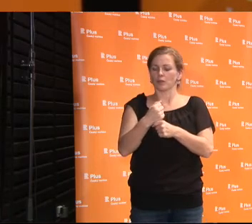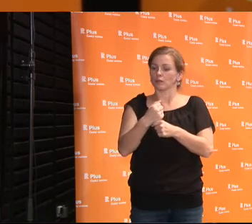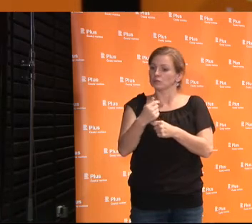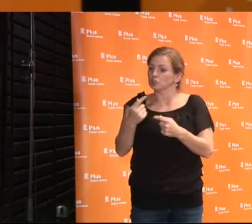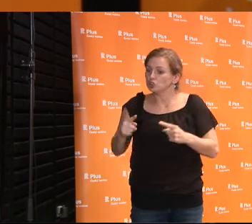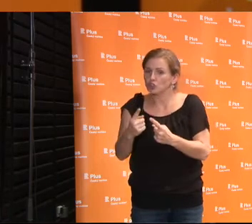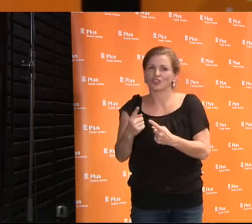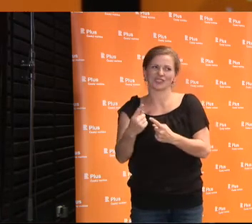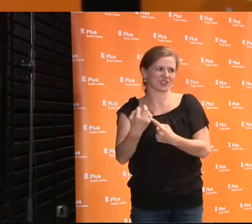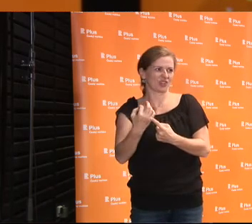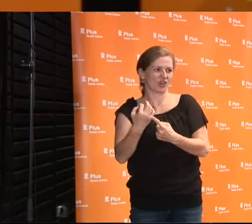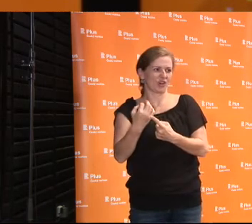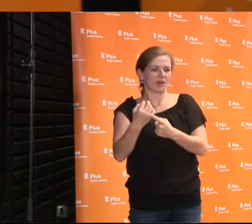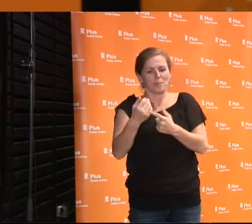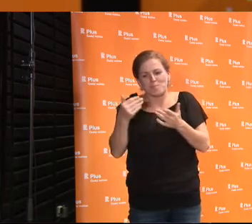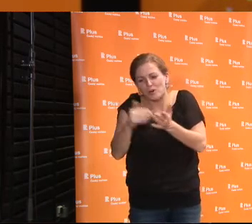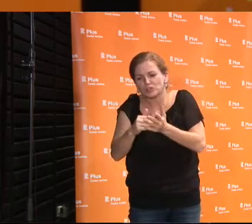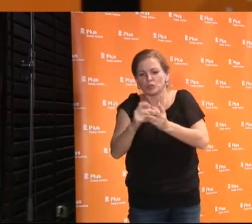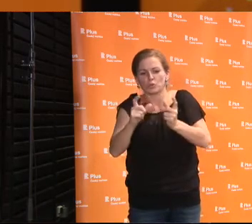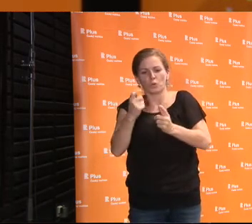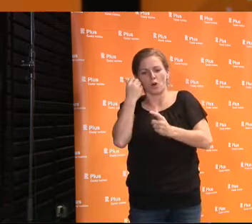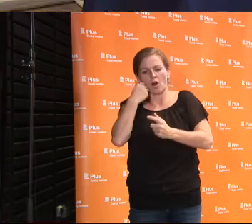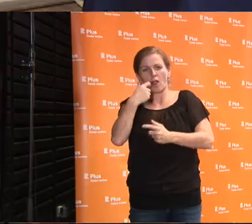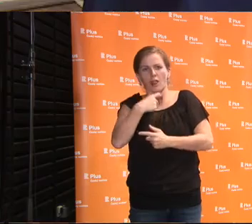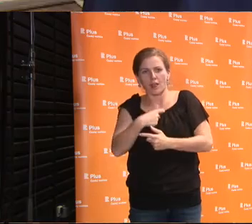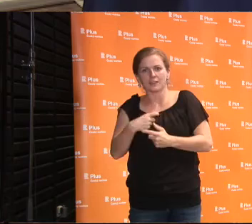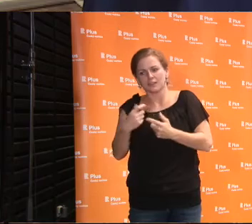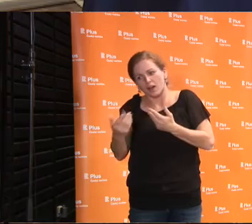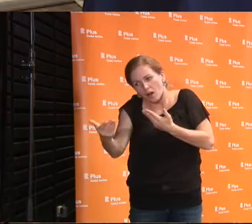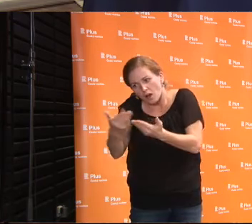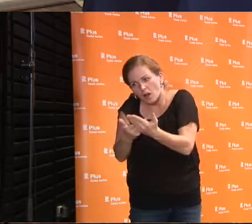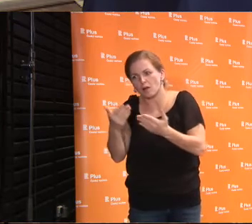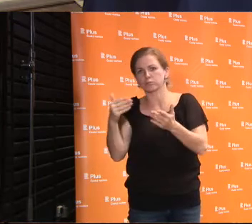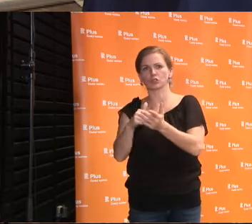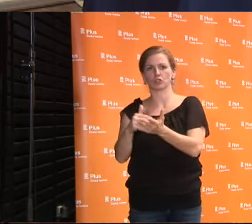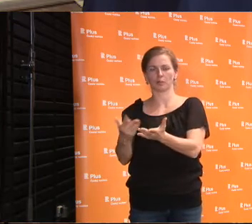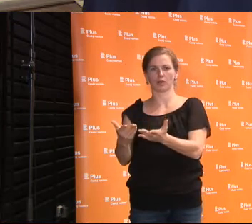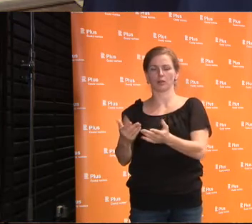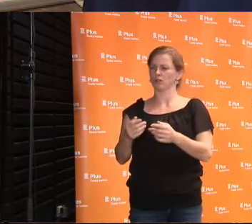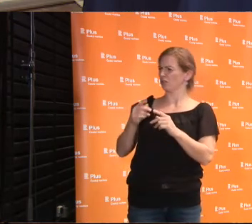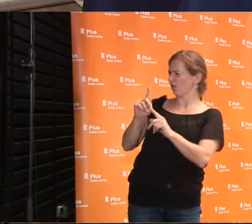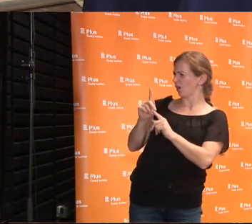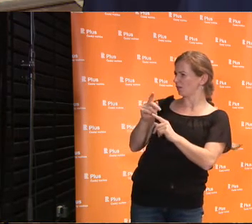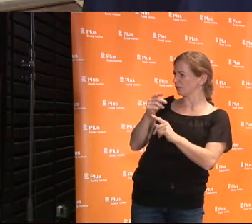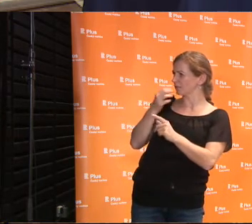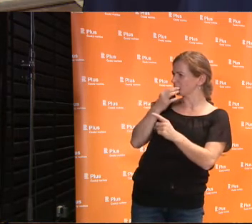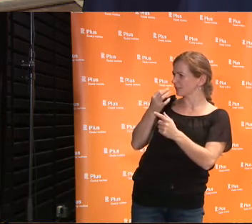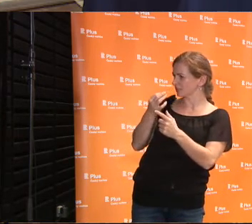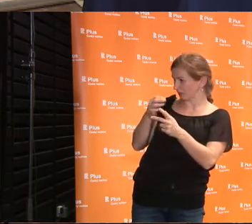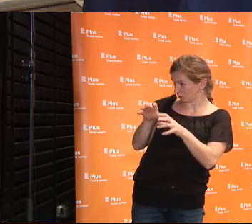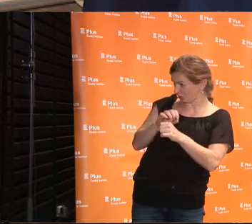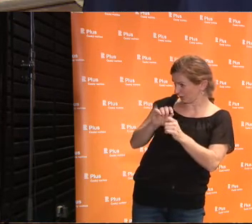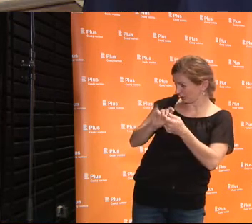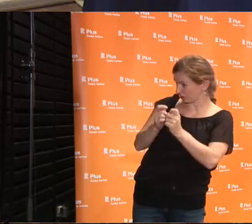potřebnou činnost. A to pokud by ten příjem byl tedy podmíněn nějakou činností, tak to už je podle vás něco jiného a s tím byste třeba souhlasil. To